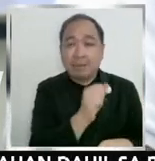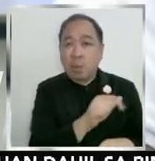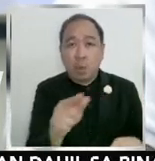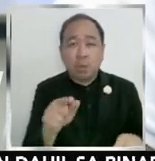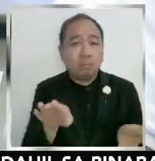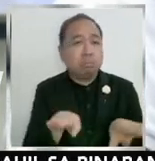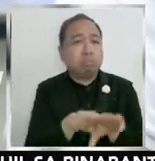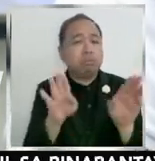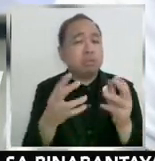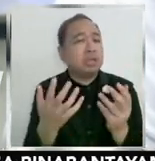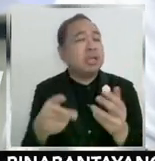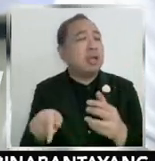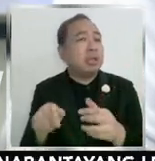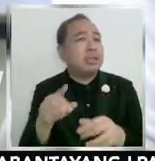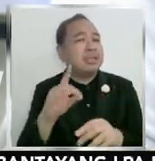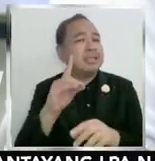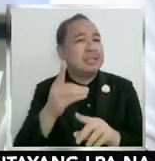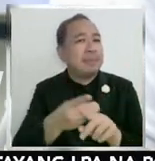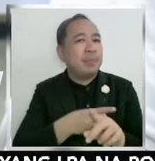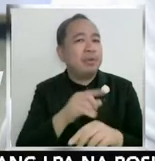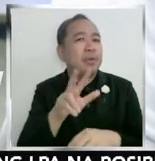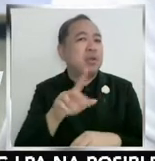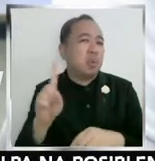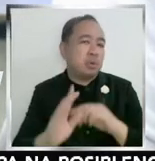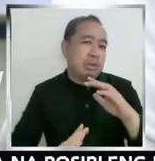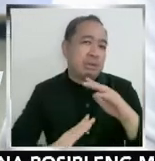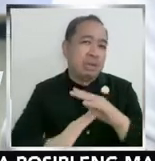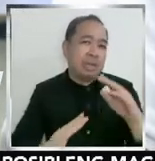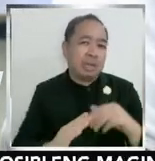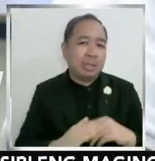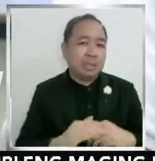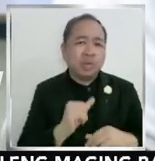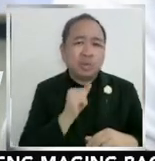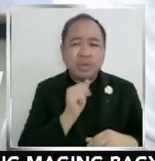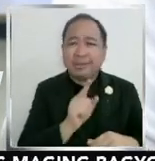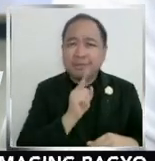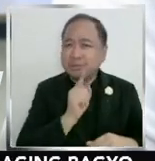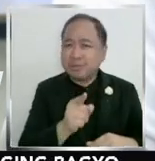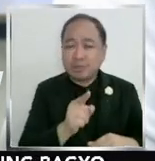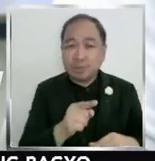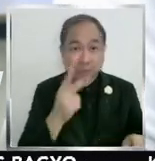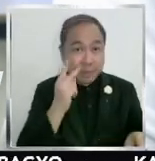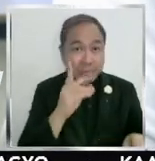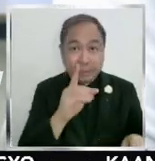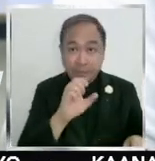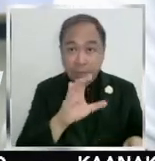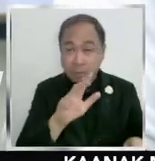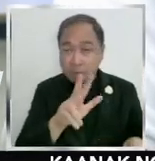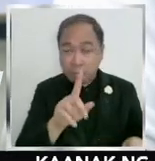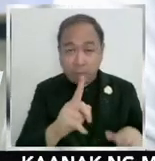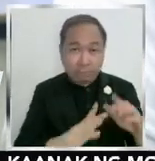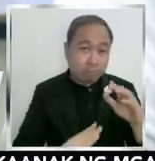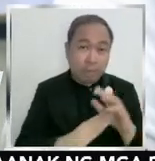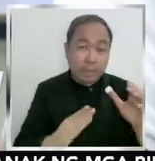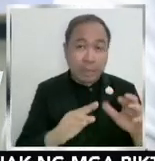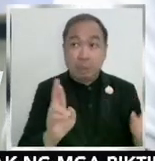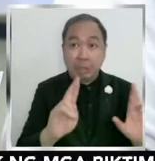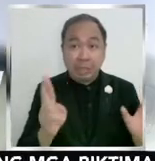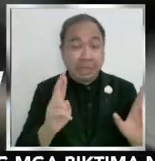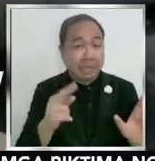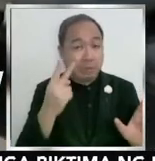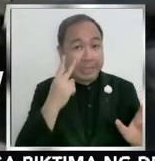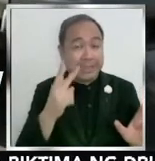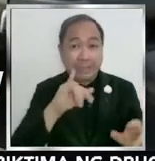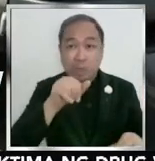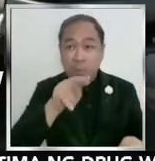deadline for consolidation. So it's not true na December 31, paggising nyo ng bagong taon, ay titigil na